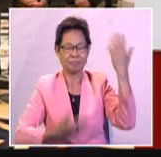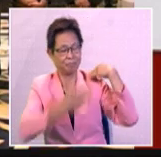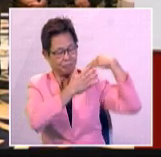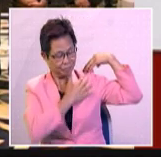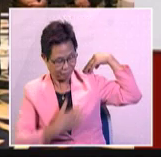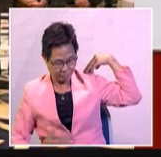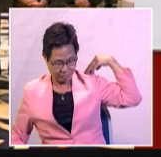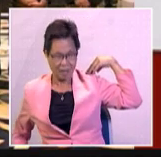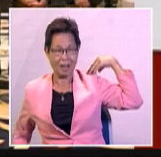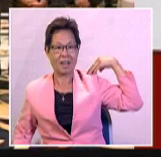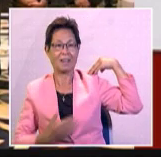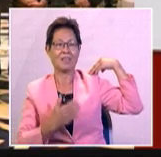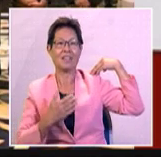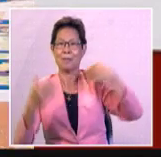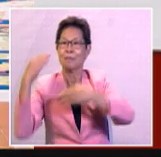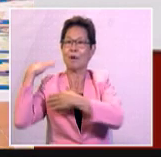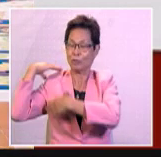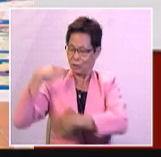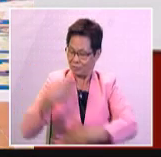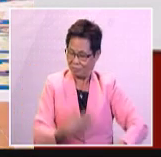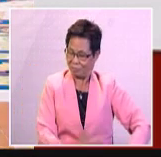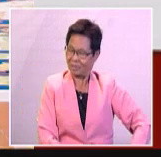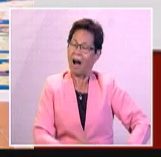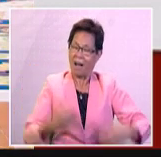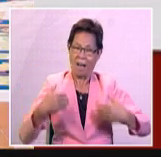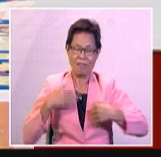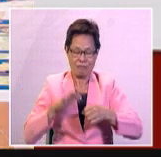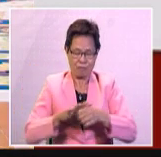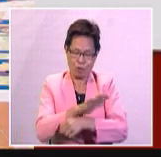di bahu sebelah kanan.